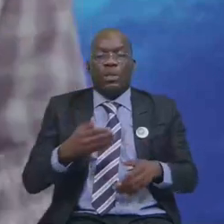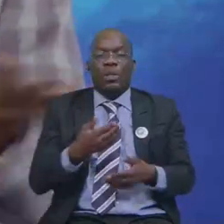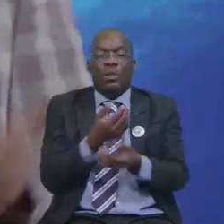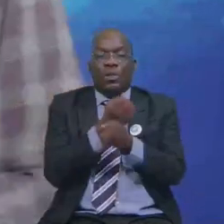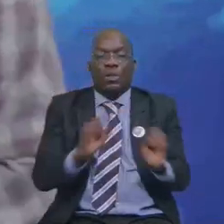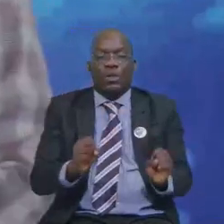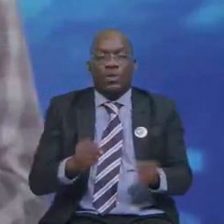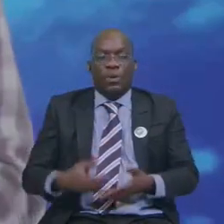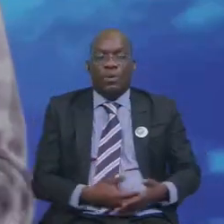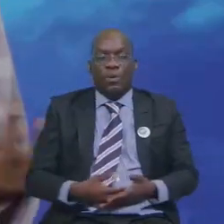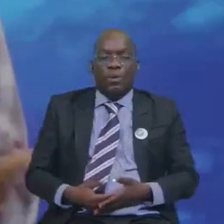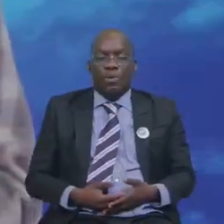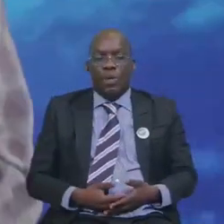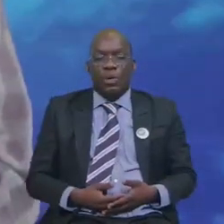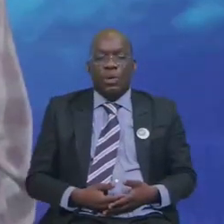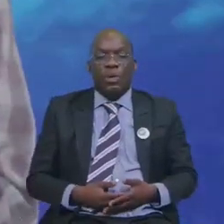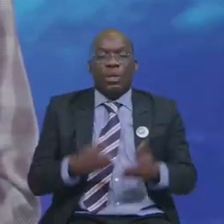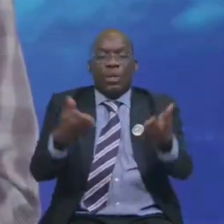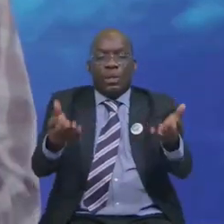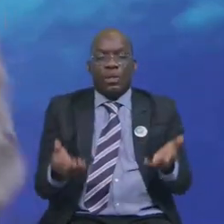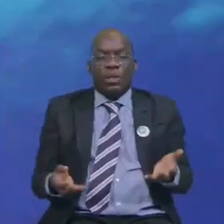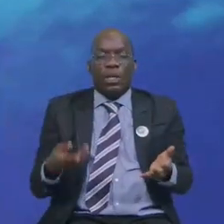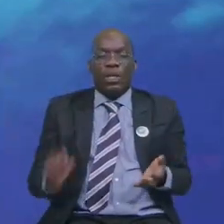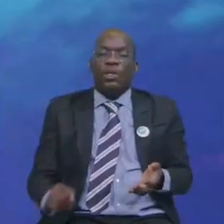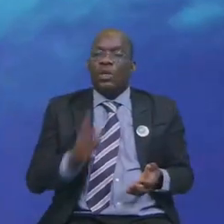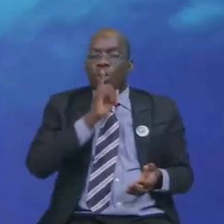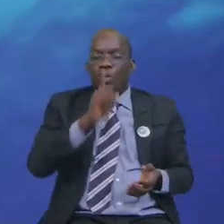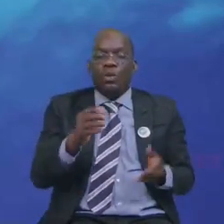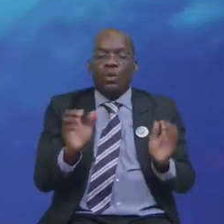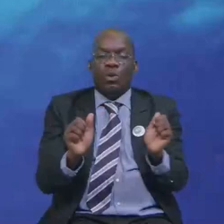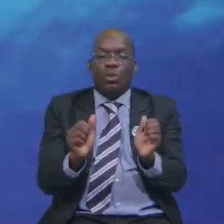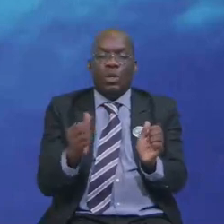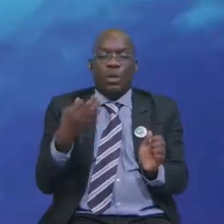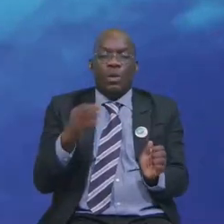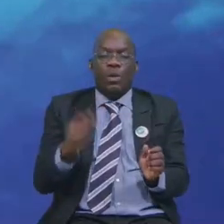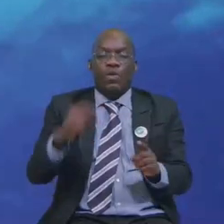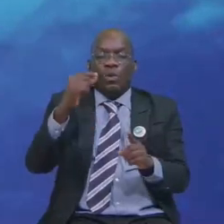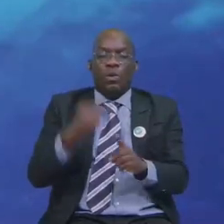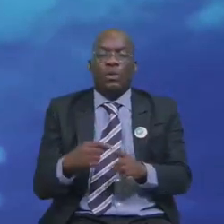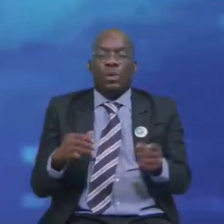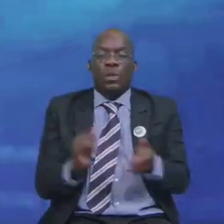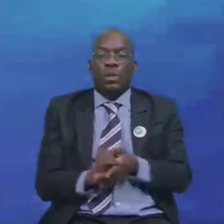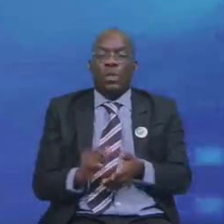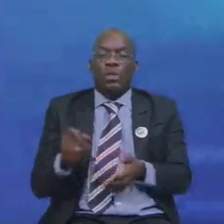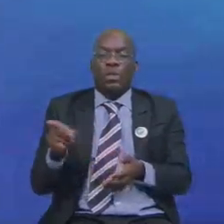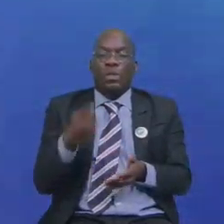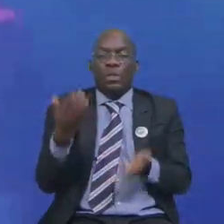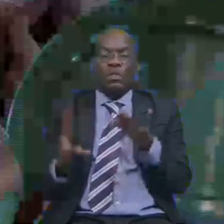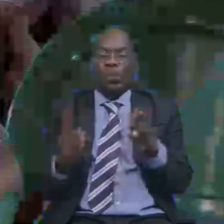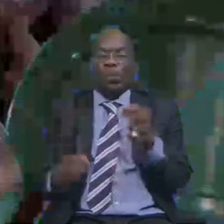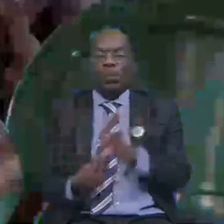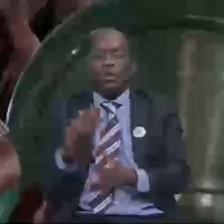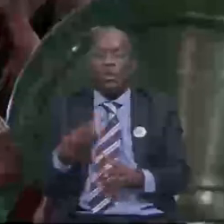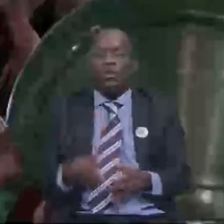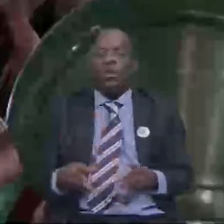néés le lait spirituel et pur afin que parler vos Croatie vous allez croire